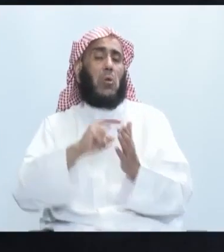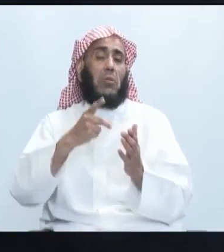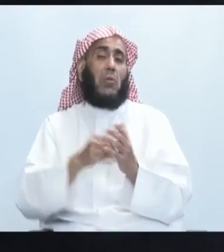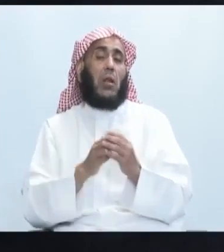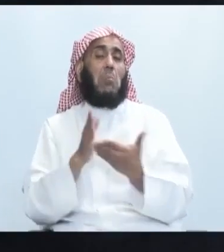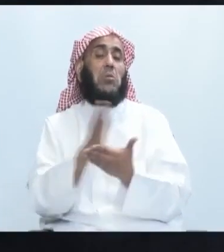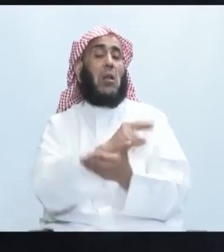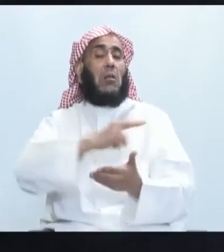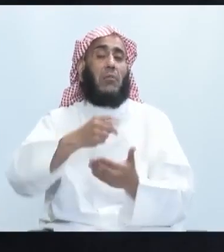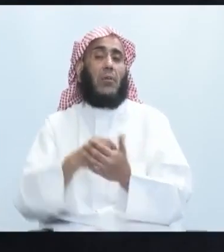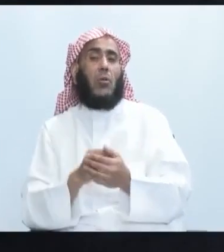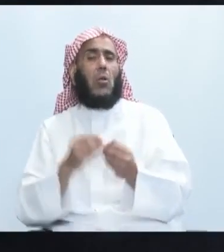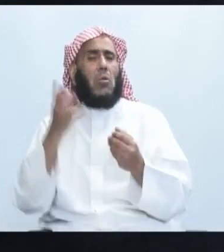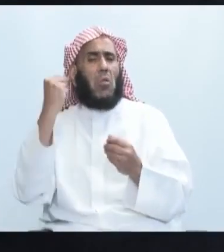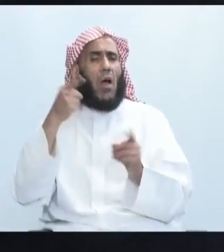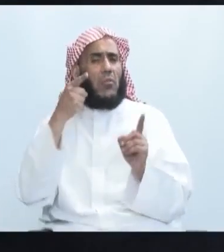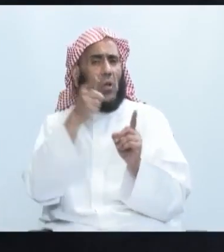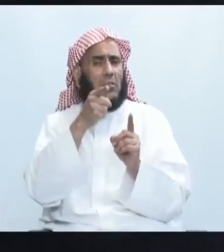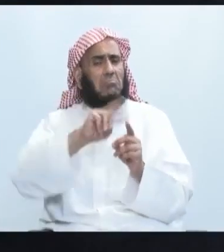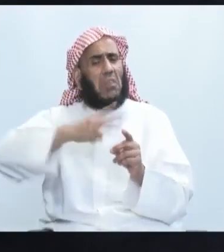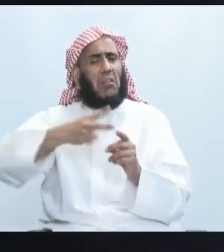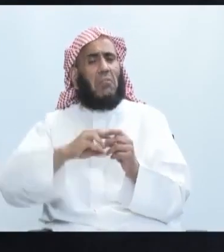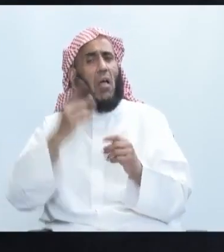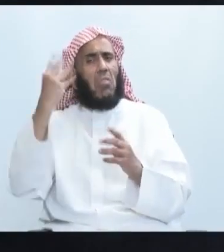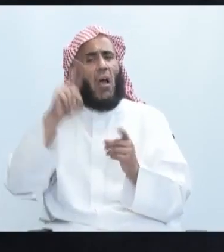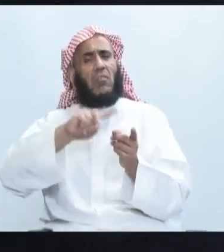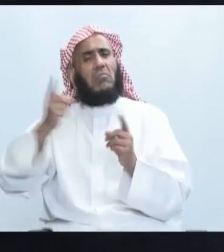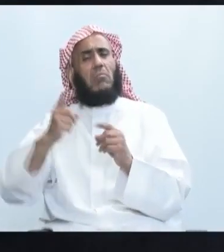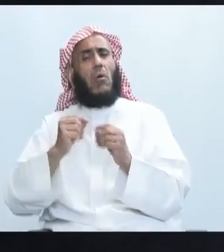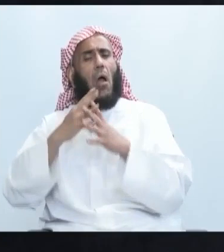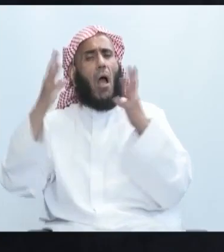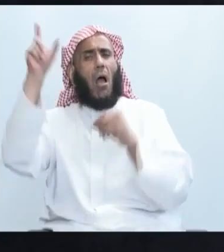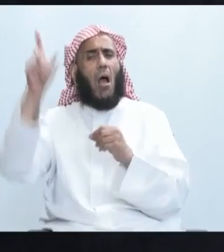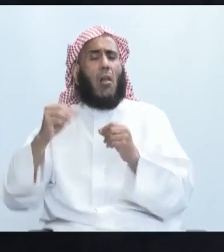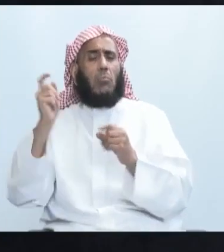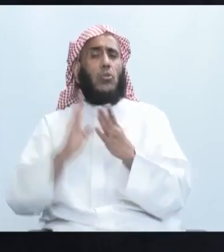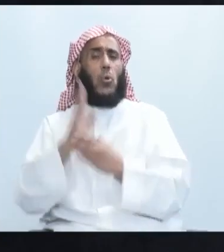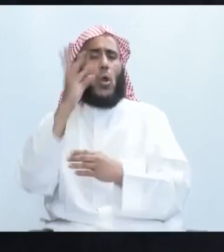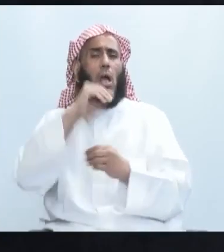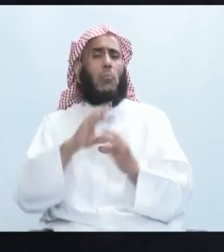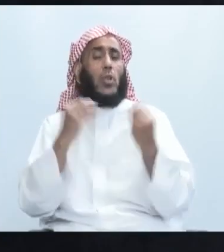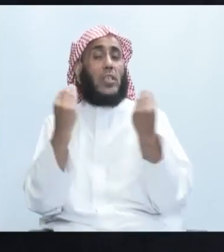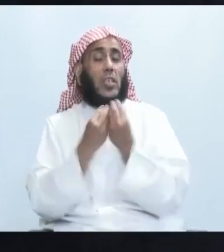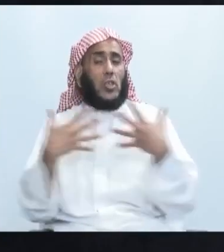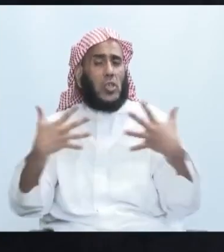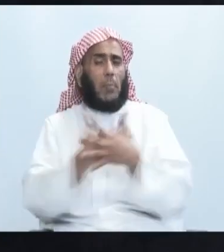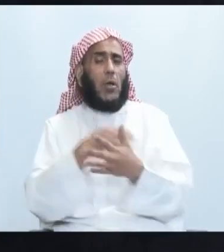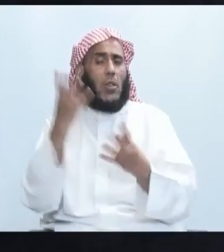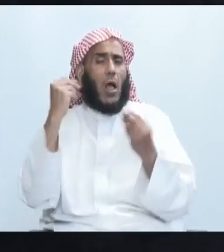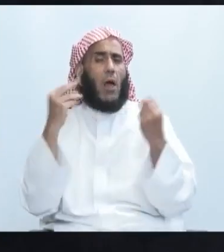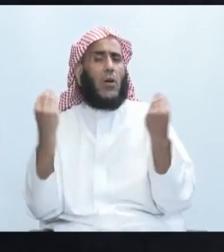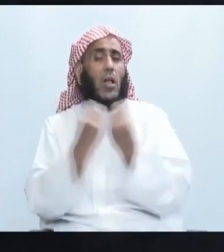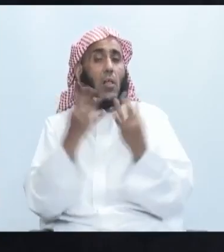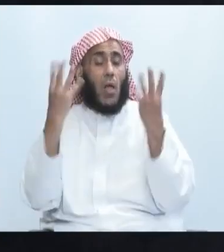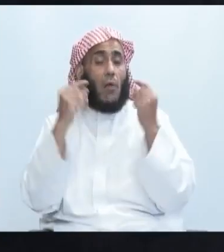ولان المجال ايضا يختلف كذلك ثقافتك انت تختلف عن ثقافه عالم الصوارخ فلا بد ان تجتمع الثقافتان يعني انك عندك